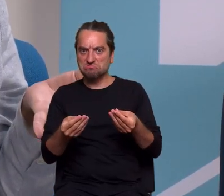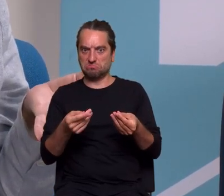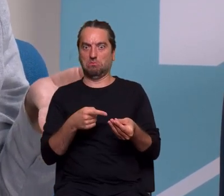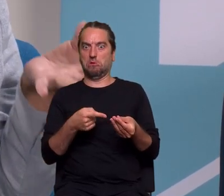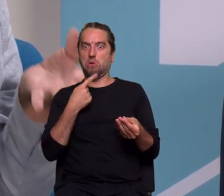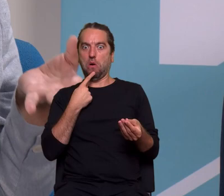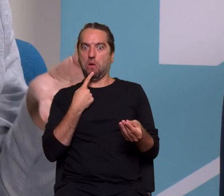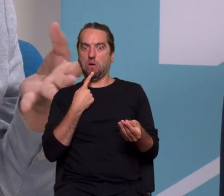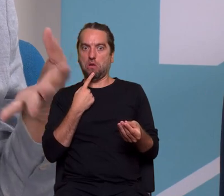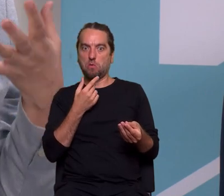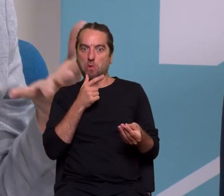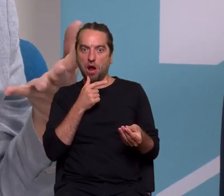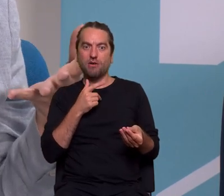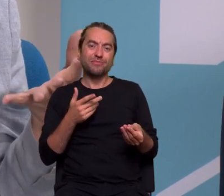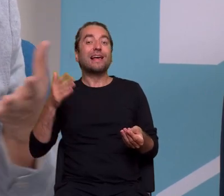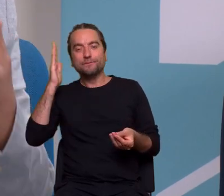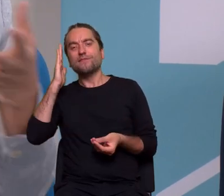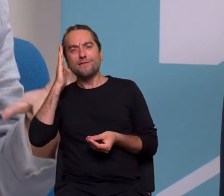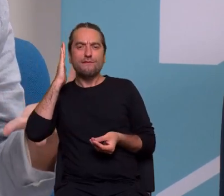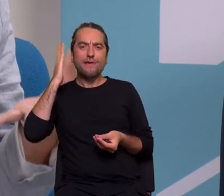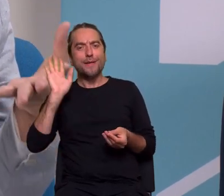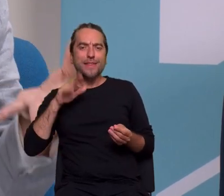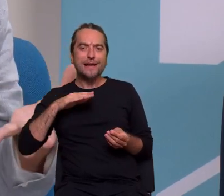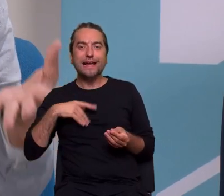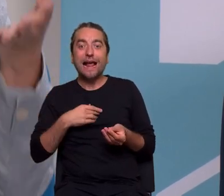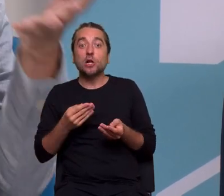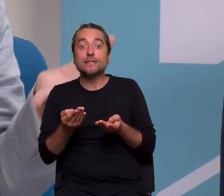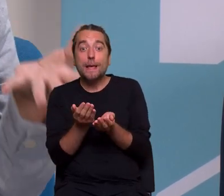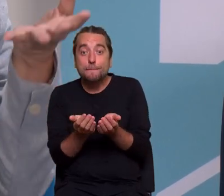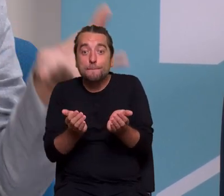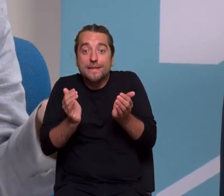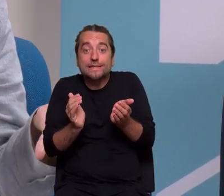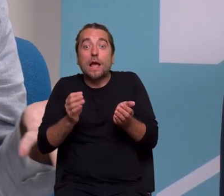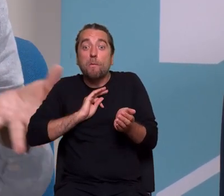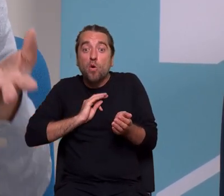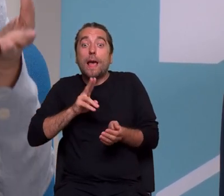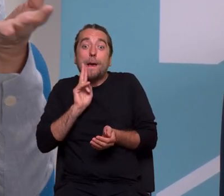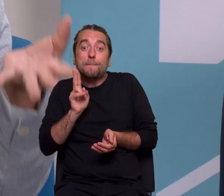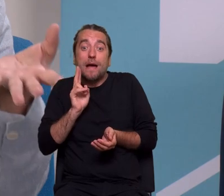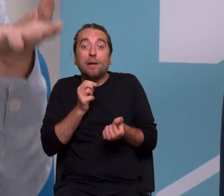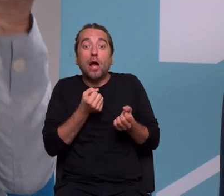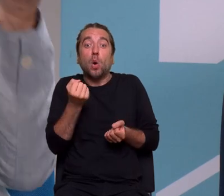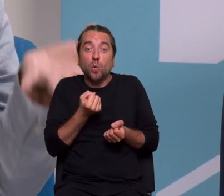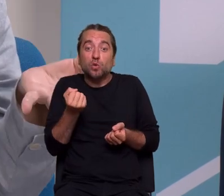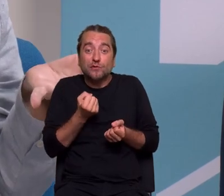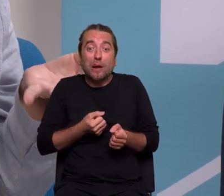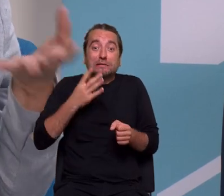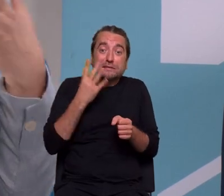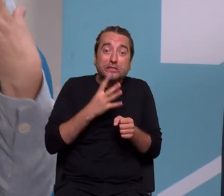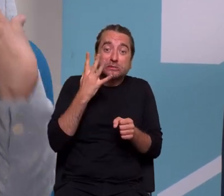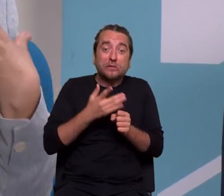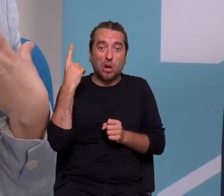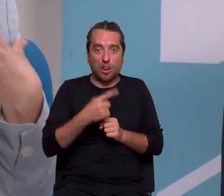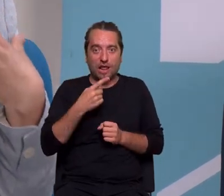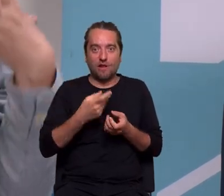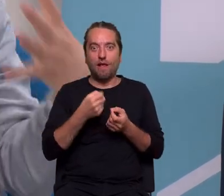swastyka. Tak, tak, tak. No wiem, że to swastyka, ale to jest miska, którą używała moja mama przez 40 czy 50 lat. Przecież